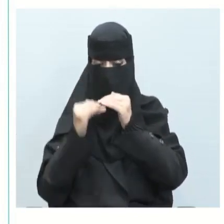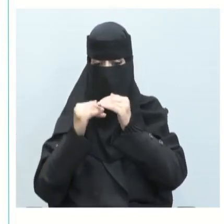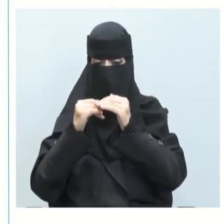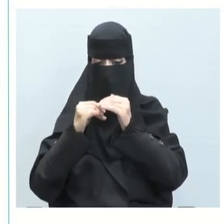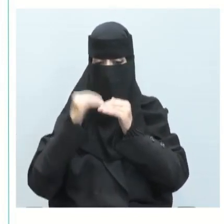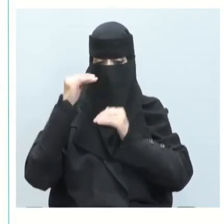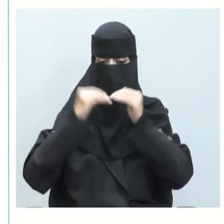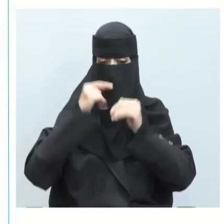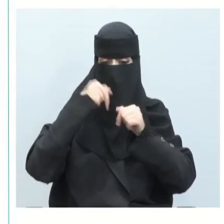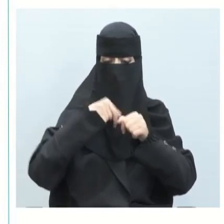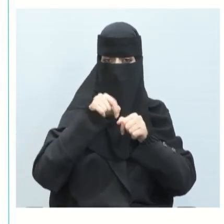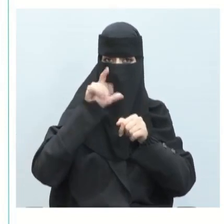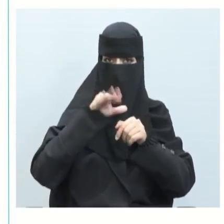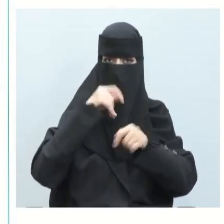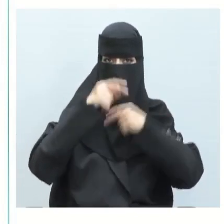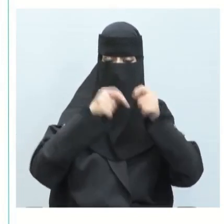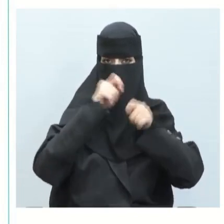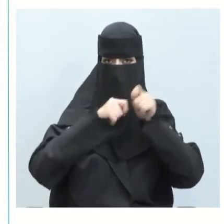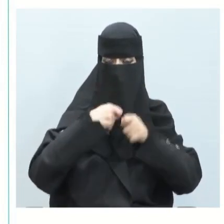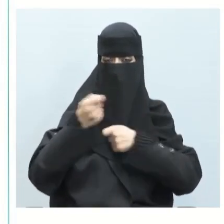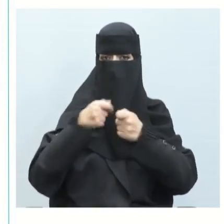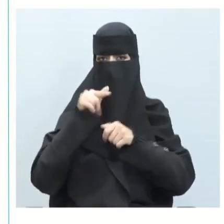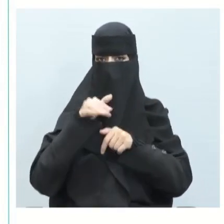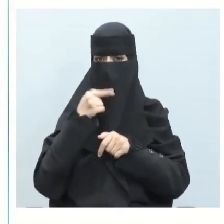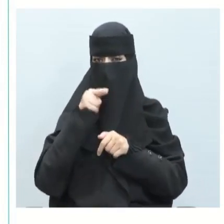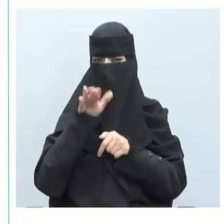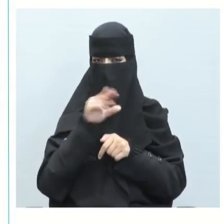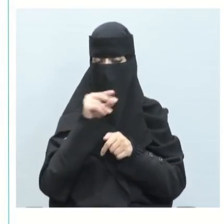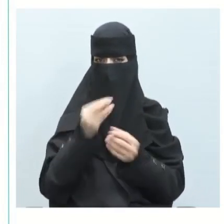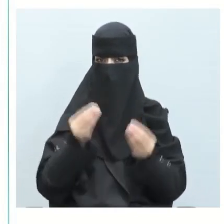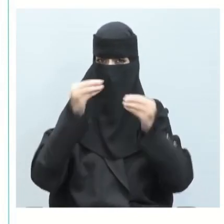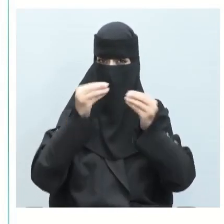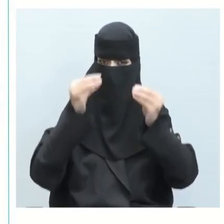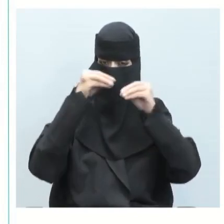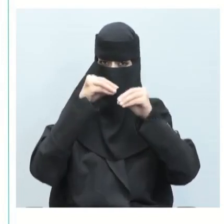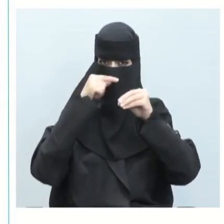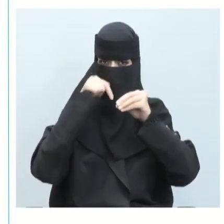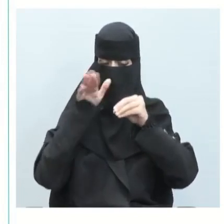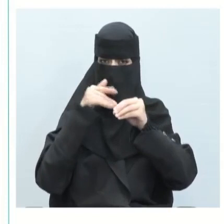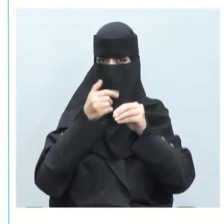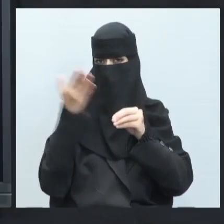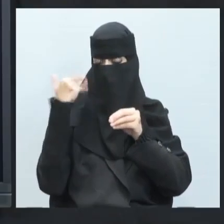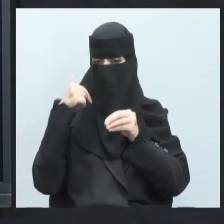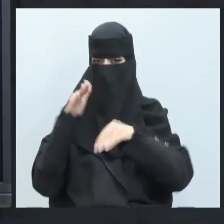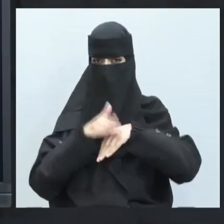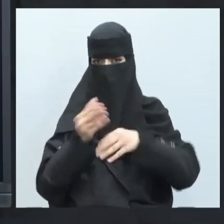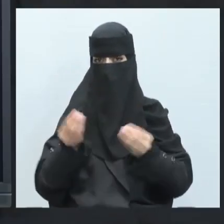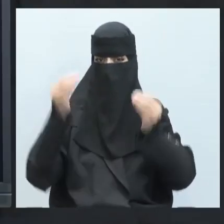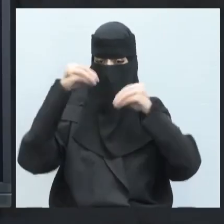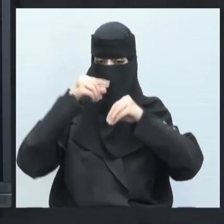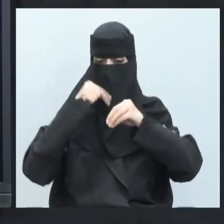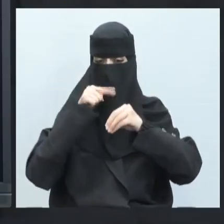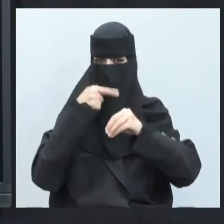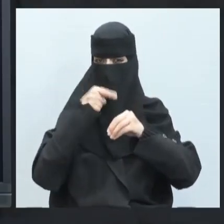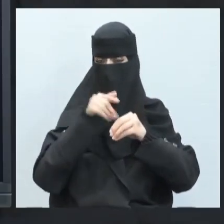انخفاض المساهمه الفعليه في كل عمليه بيع ن ذكرنا حينما نزيد ذكرنا سابقا خدمات اضافيه